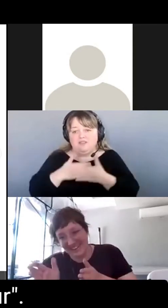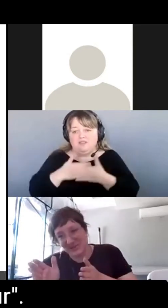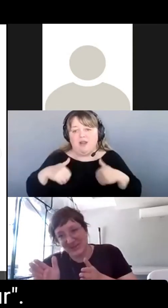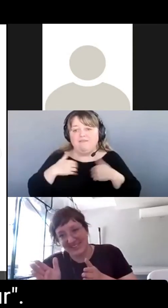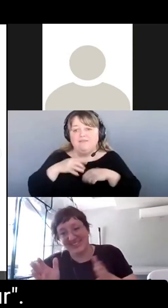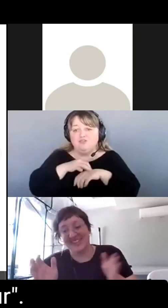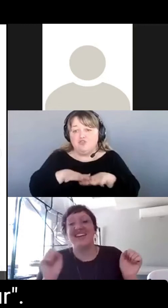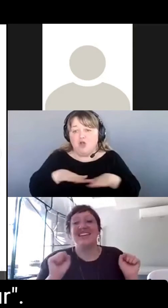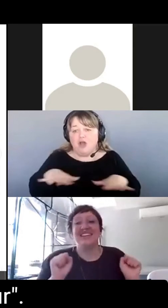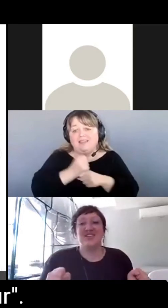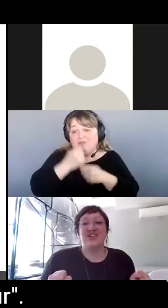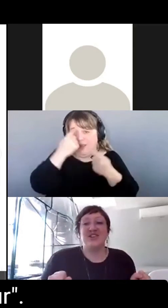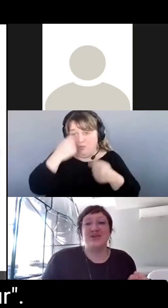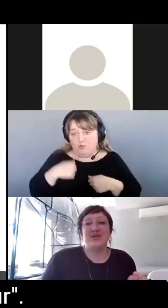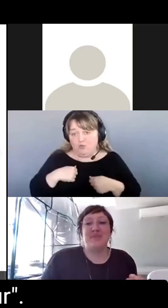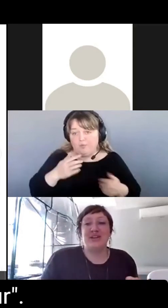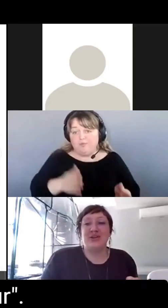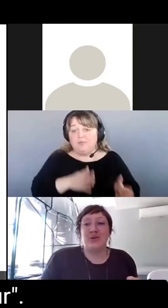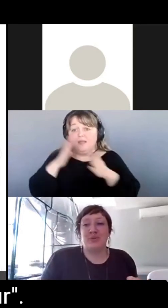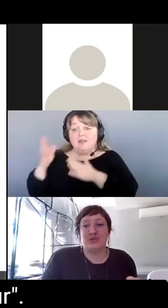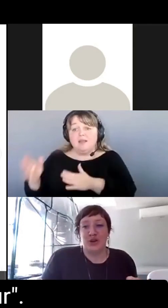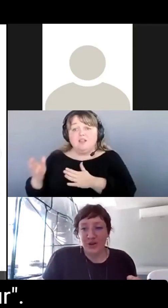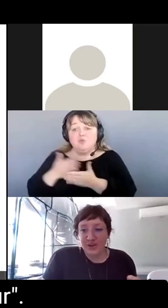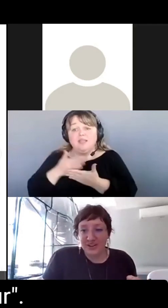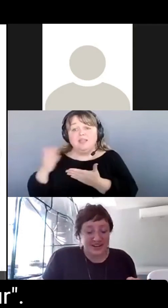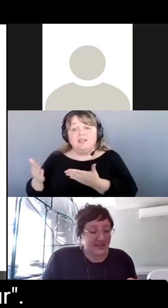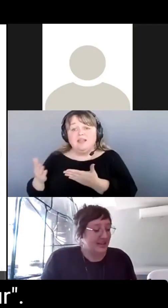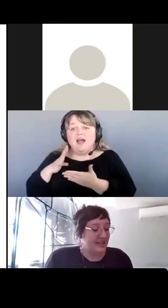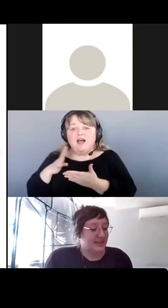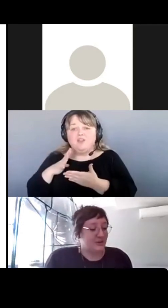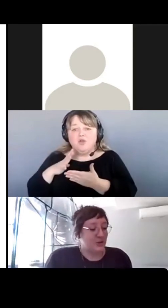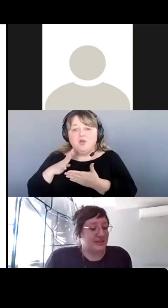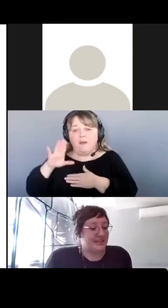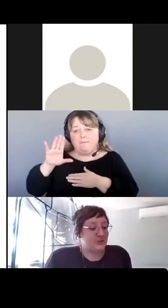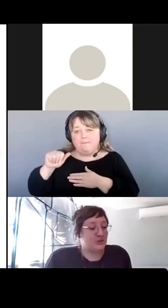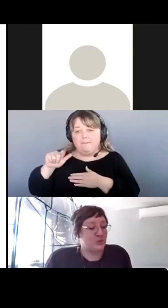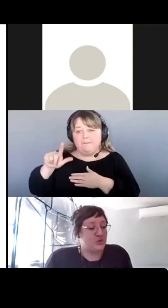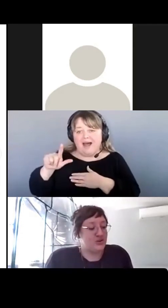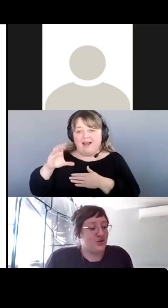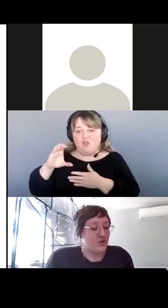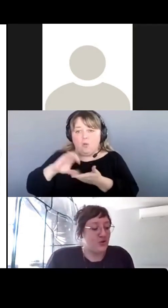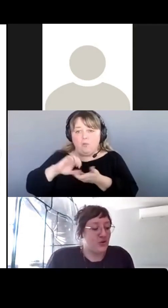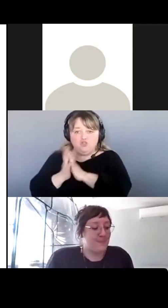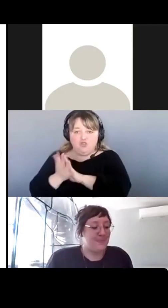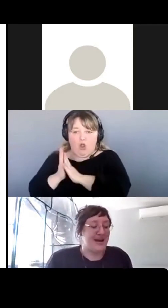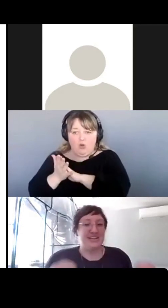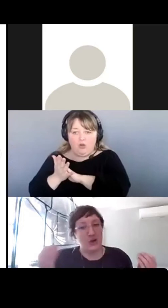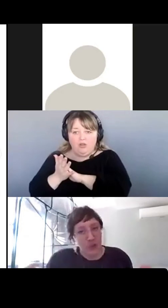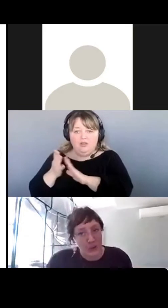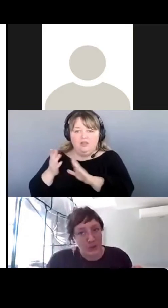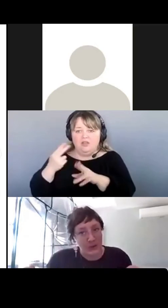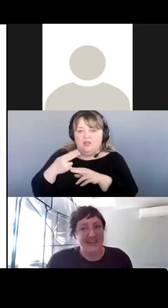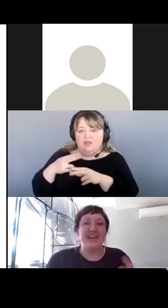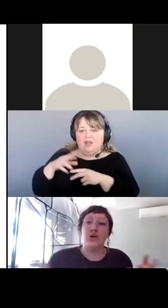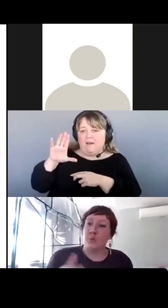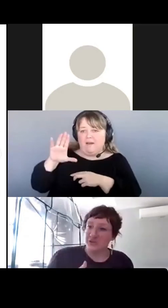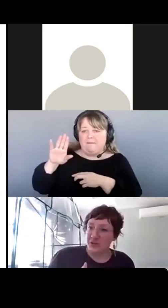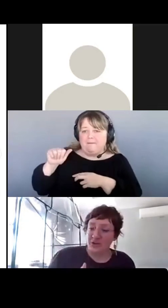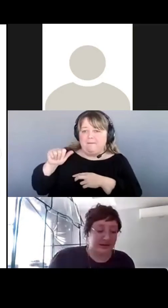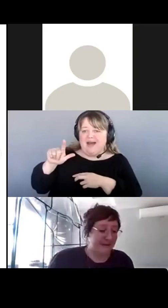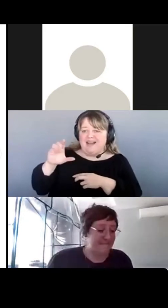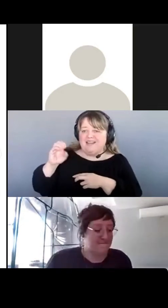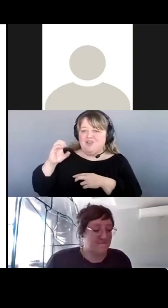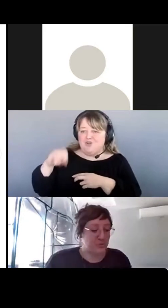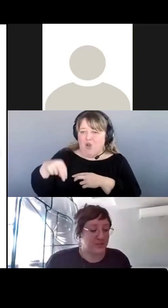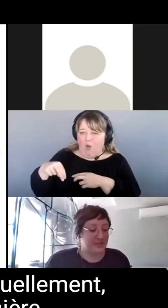Et ensuite, il y a le balcomposteur. Donc, dans ce mot-là, on a balcon et